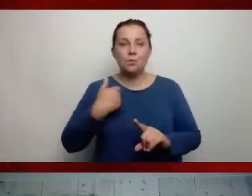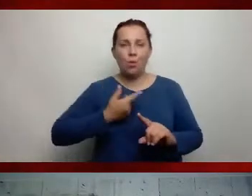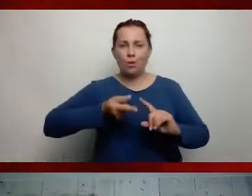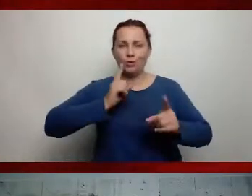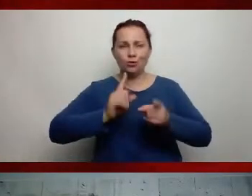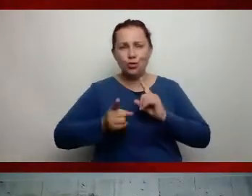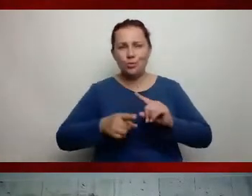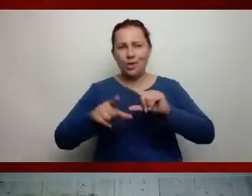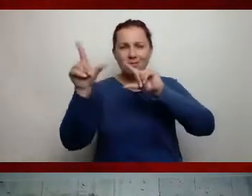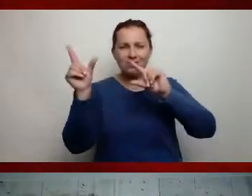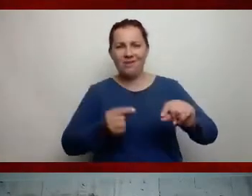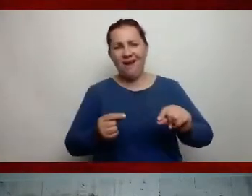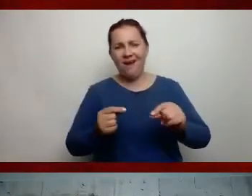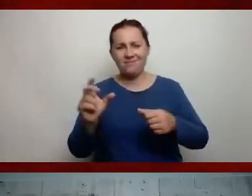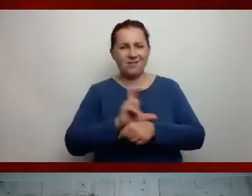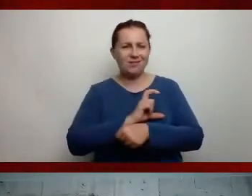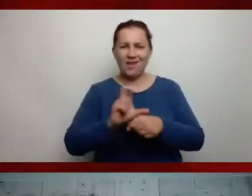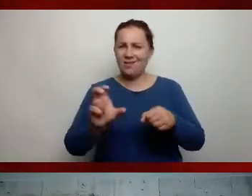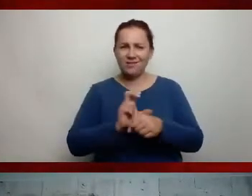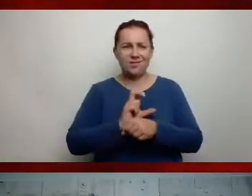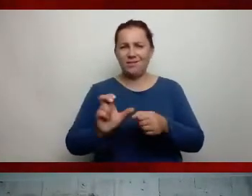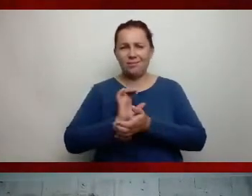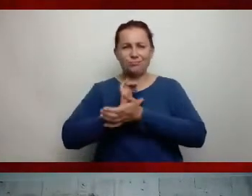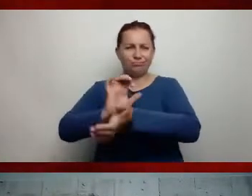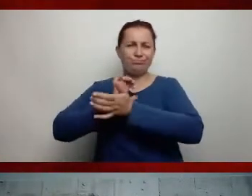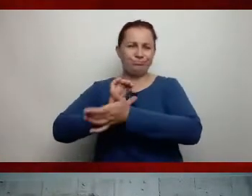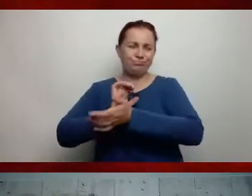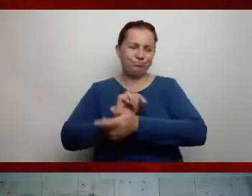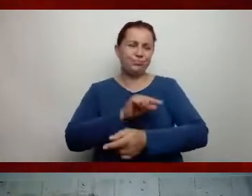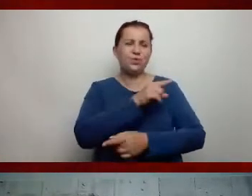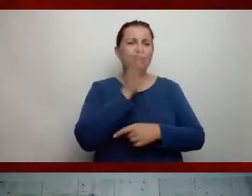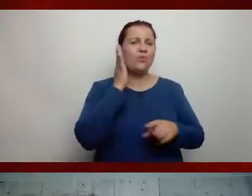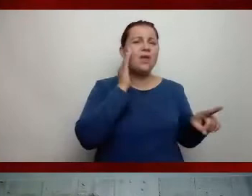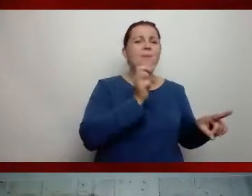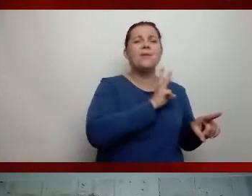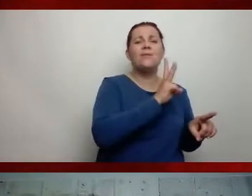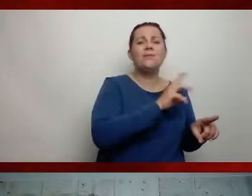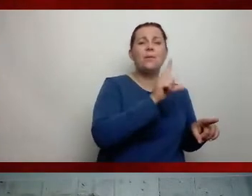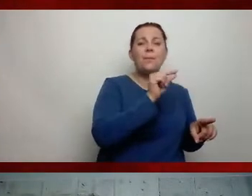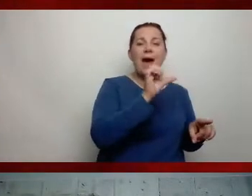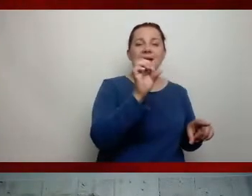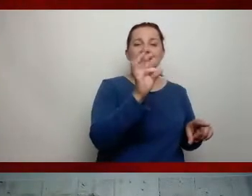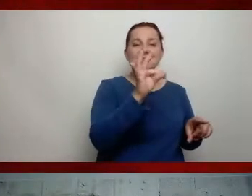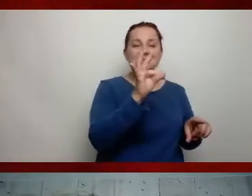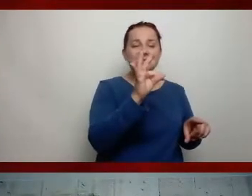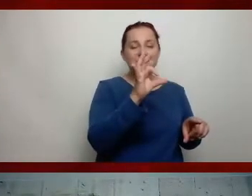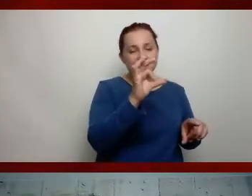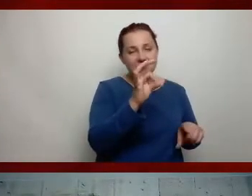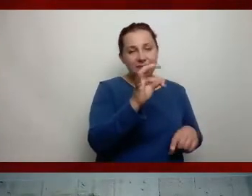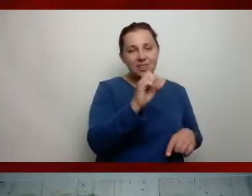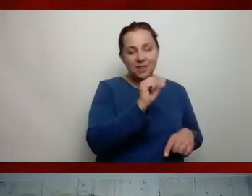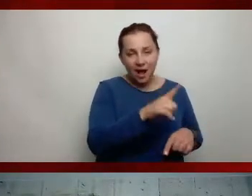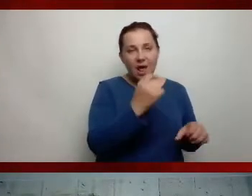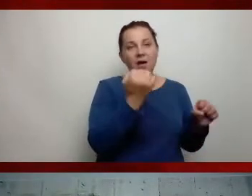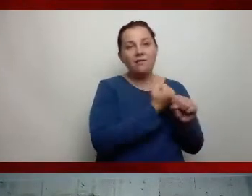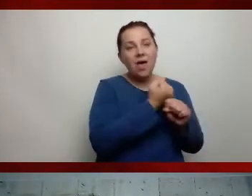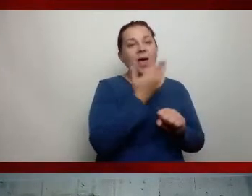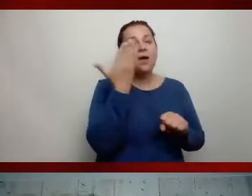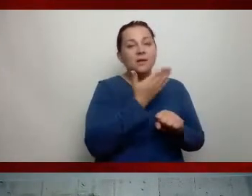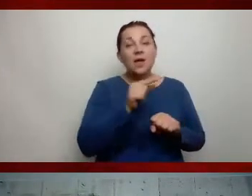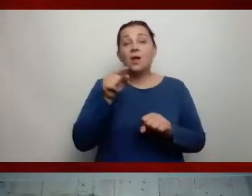tania technika. W przypadku Witkacego, jak wiemy, pastel, węgiel. W przypadku Andy